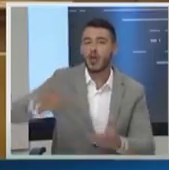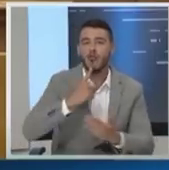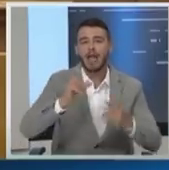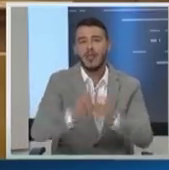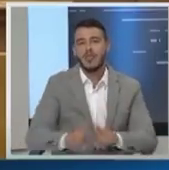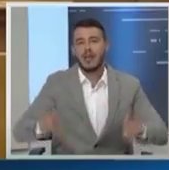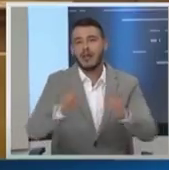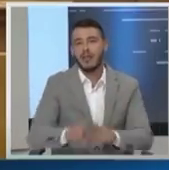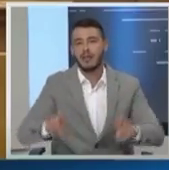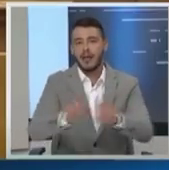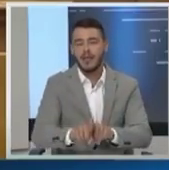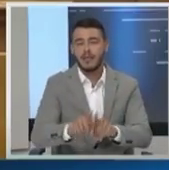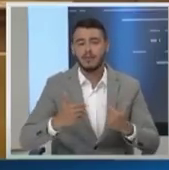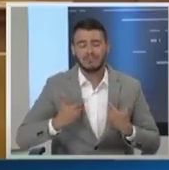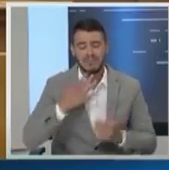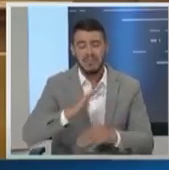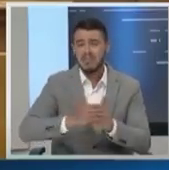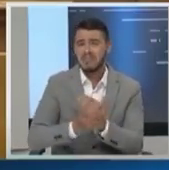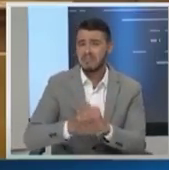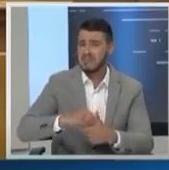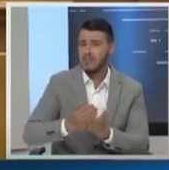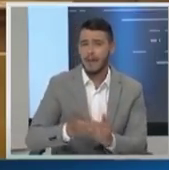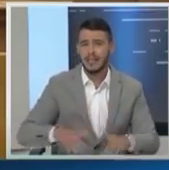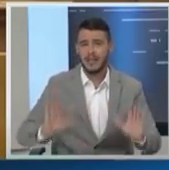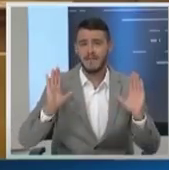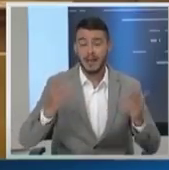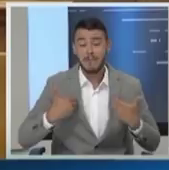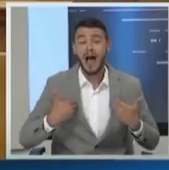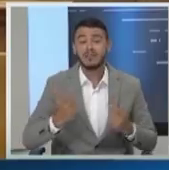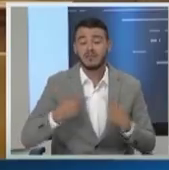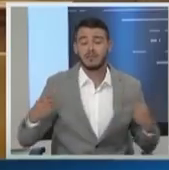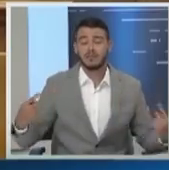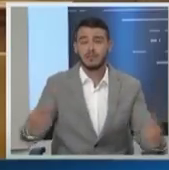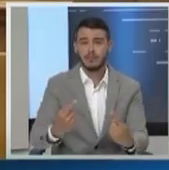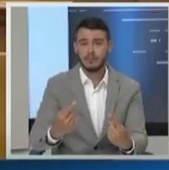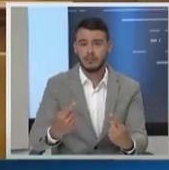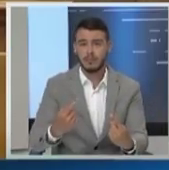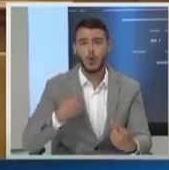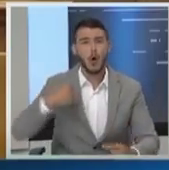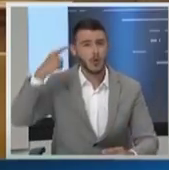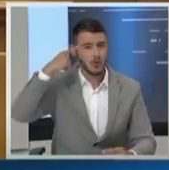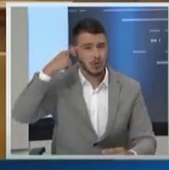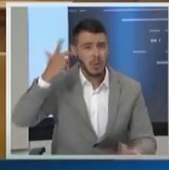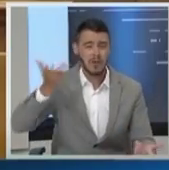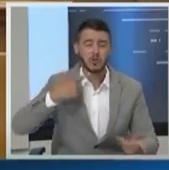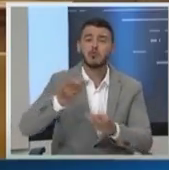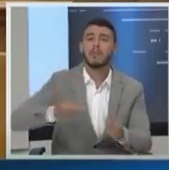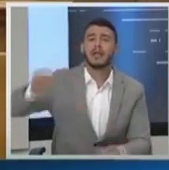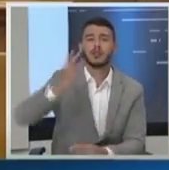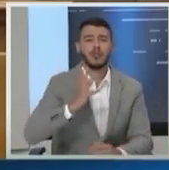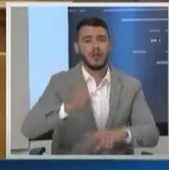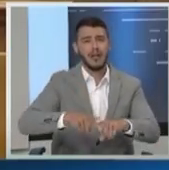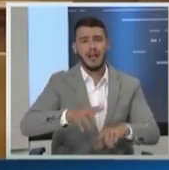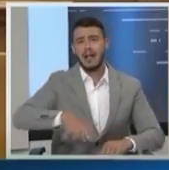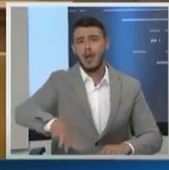Ποσός μας ενδιαφέρει, σε ό,τι αφορά εμάς εδώ, φαντάζομαι την πλειοψηφία του ελληνικού λαού, η προσωπική